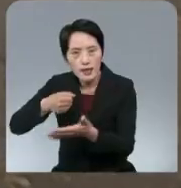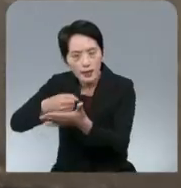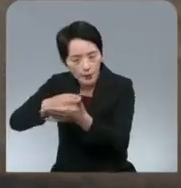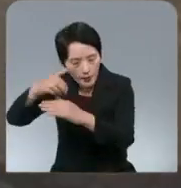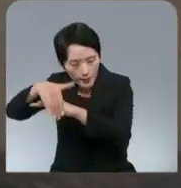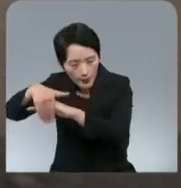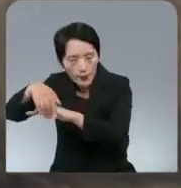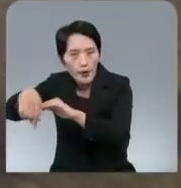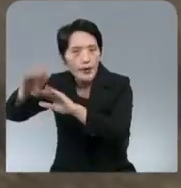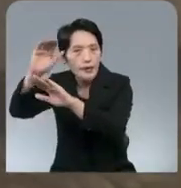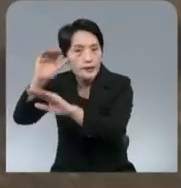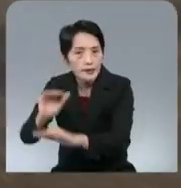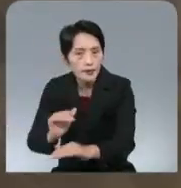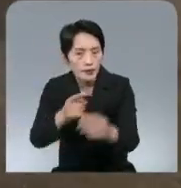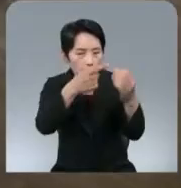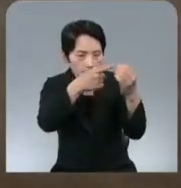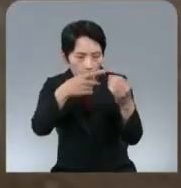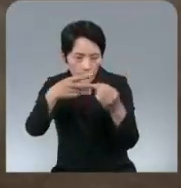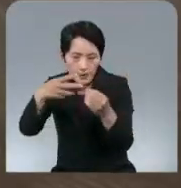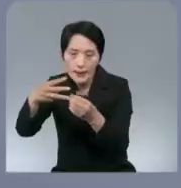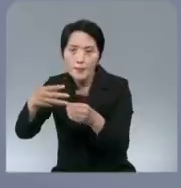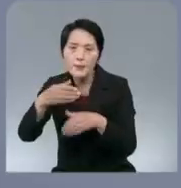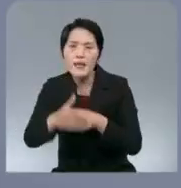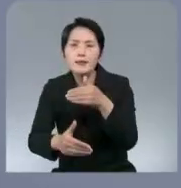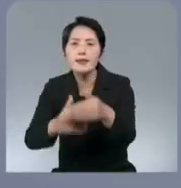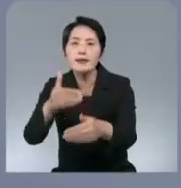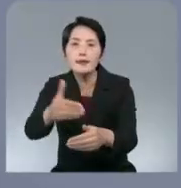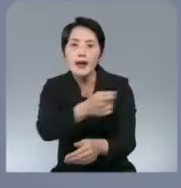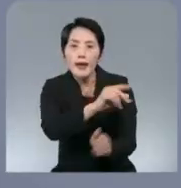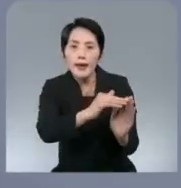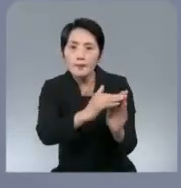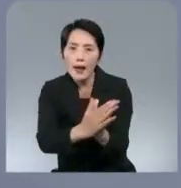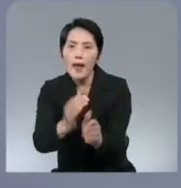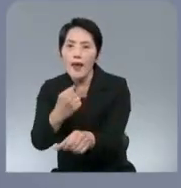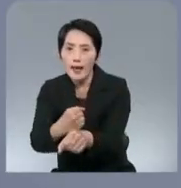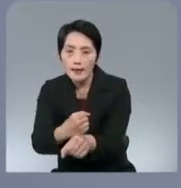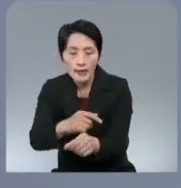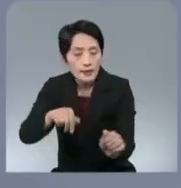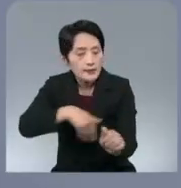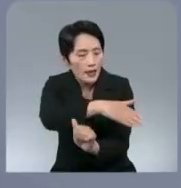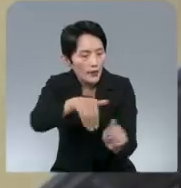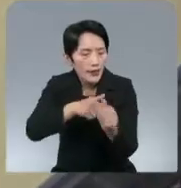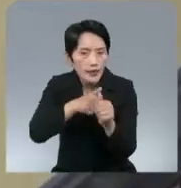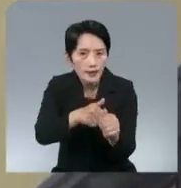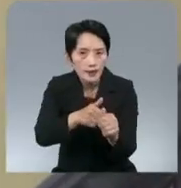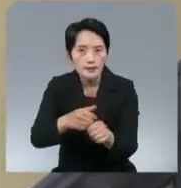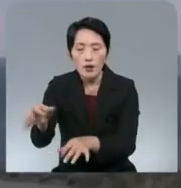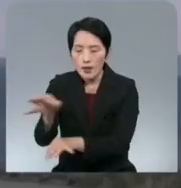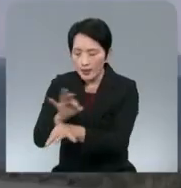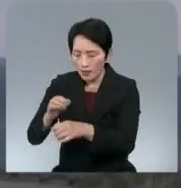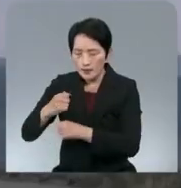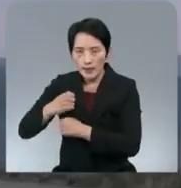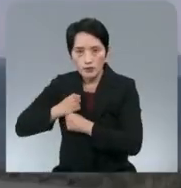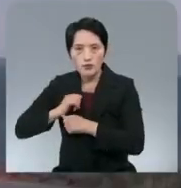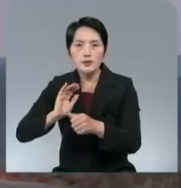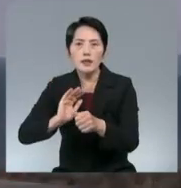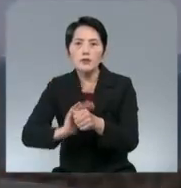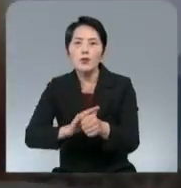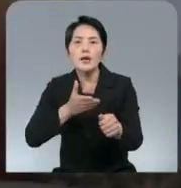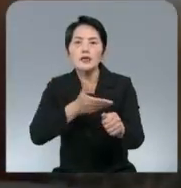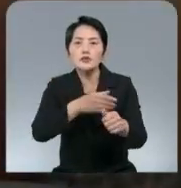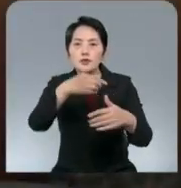nhất một cách Hòa Bình chính phủ cho biết sẽ xúc tiến Phi hạt nhân hóa bán đảo Hàn Quốc bài toán trọng tâm của đề xuất táo bạo trong ba giai đoạn